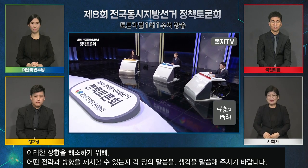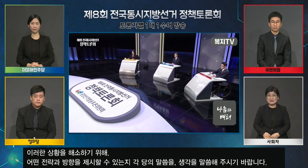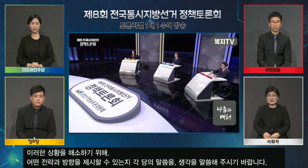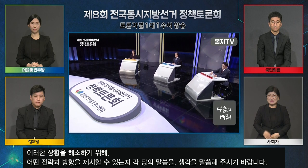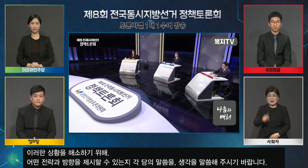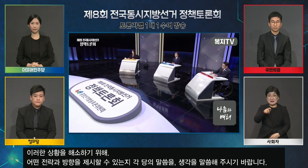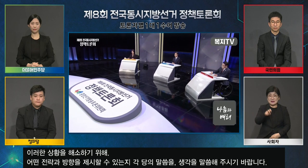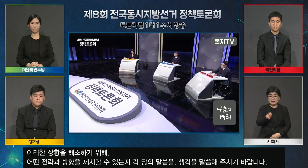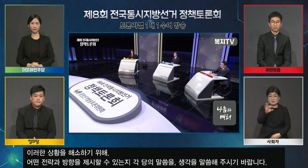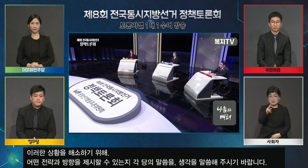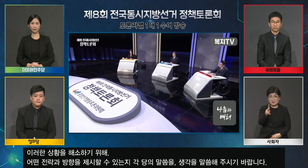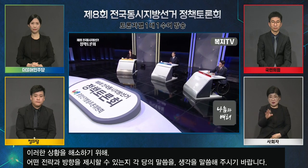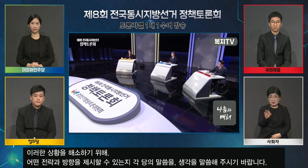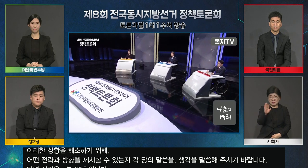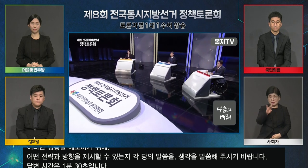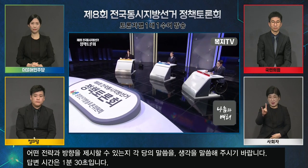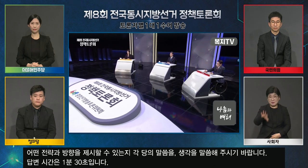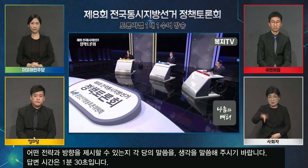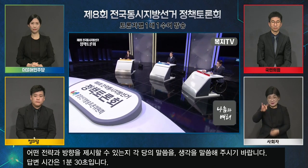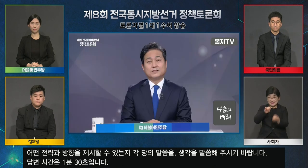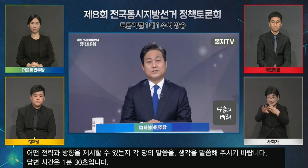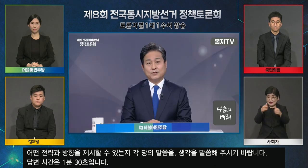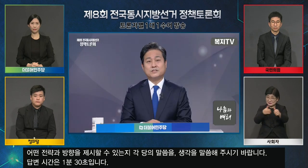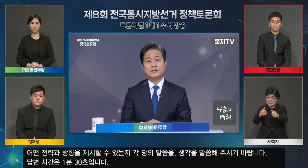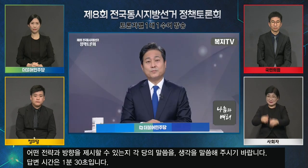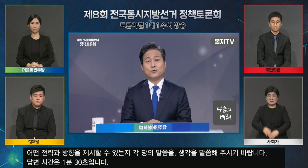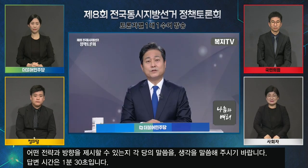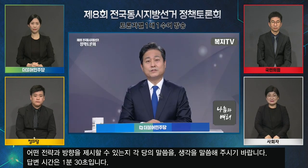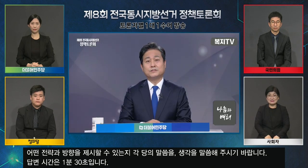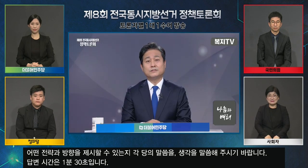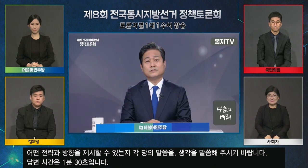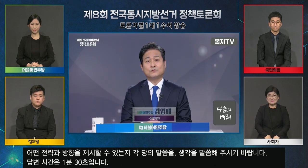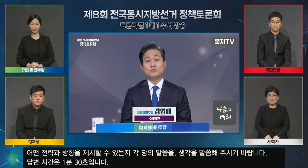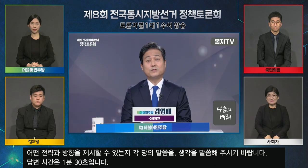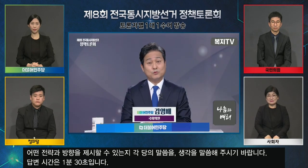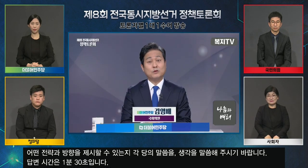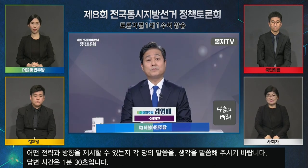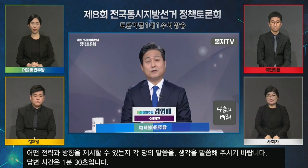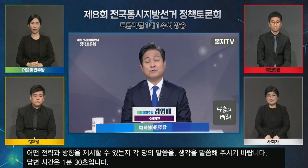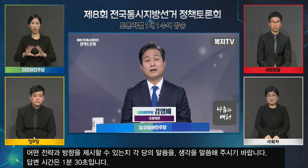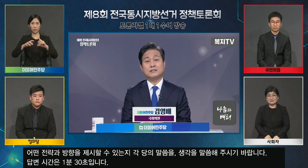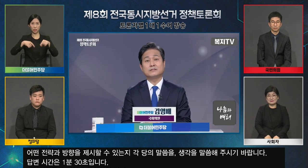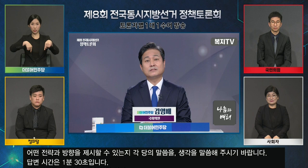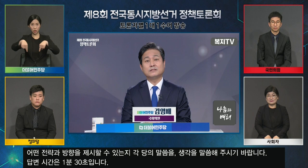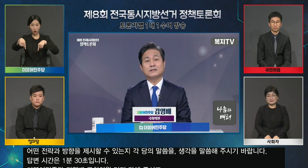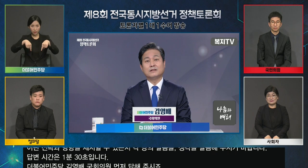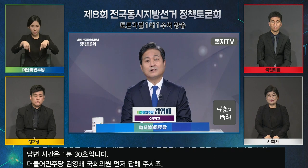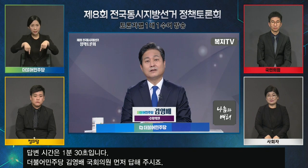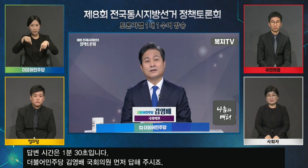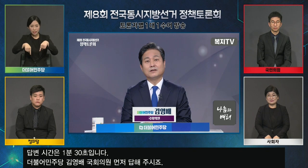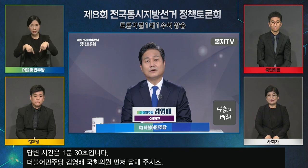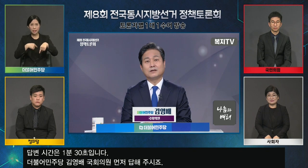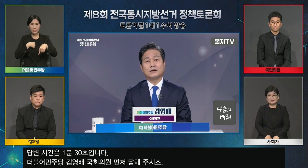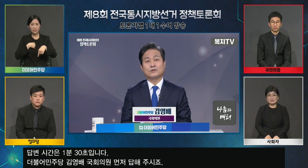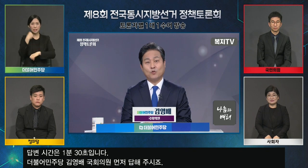김영배 국회의원 먼저 답해 주시죠. 정치의 본령은 국민을 통합하고 갈등을